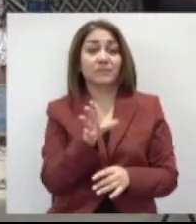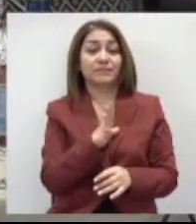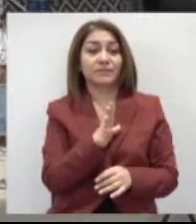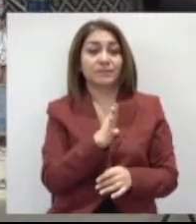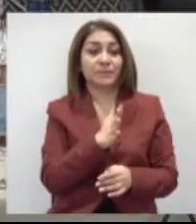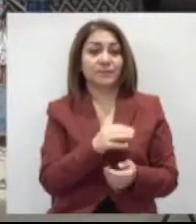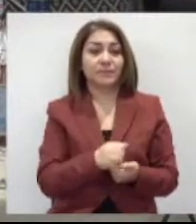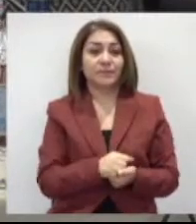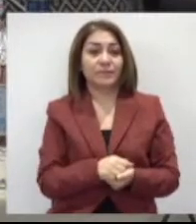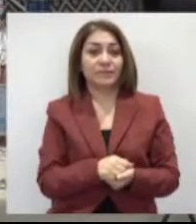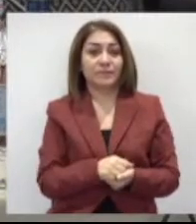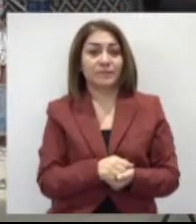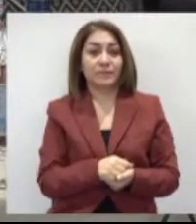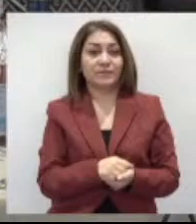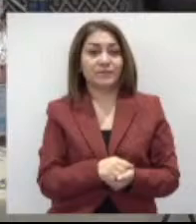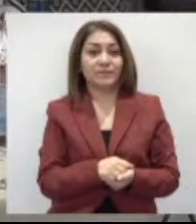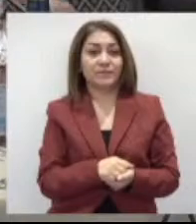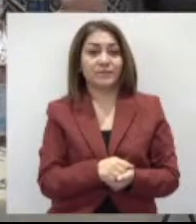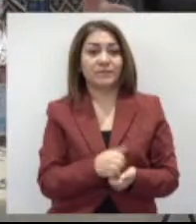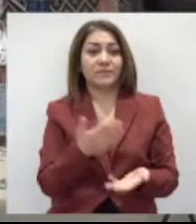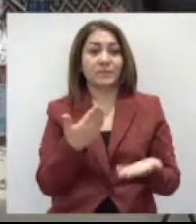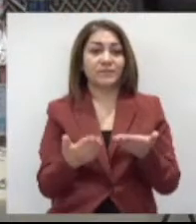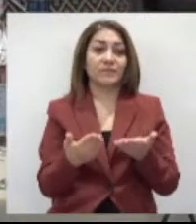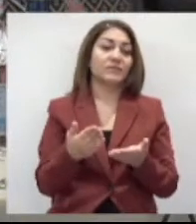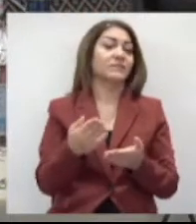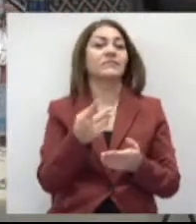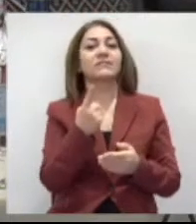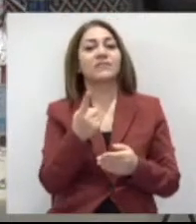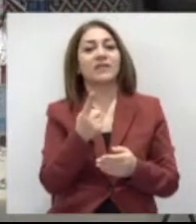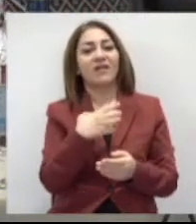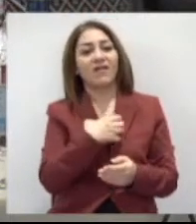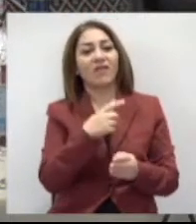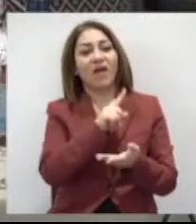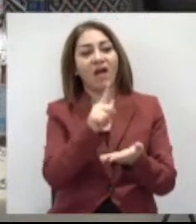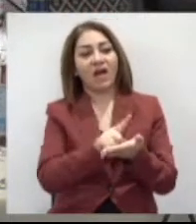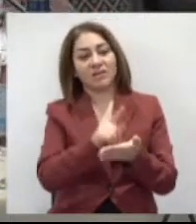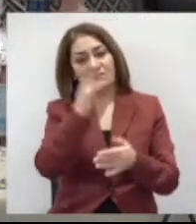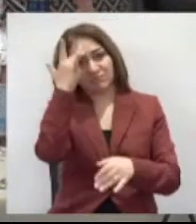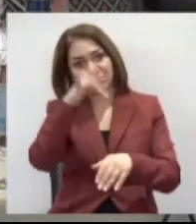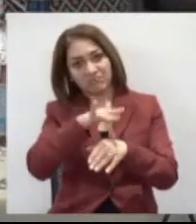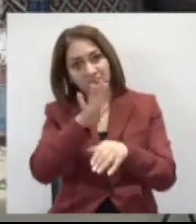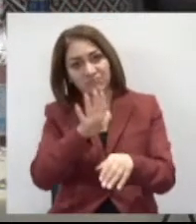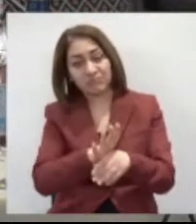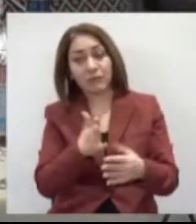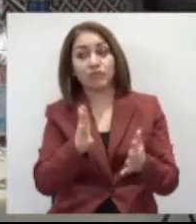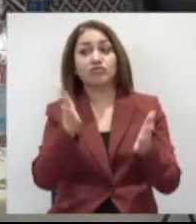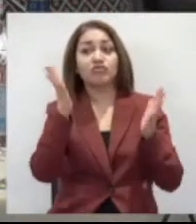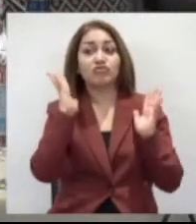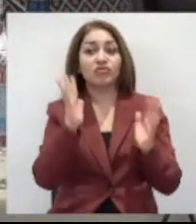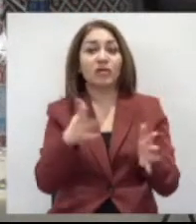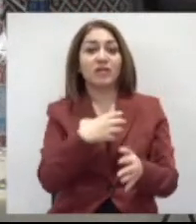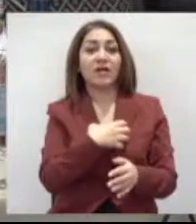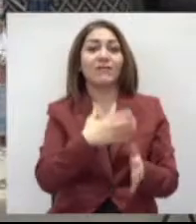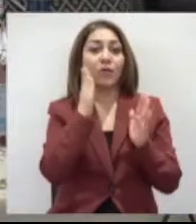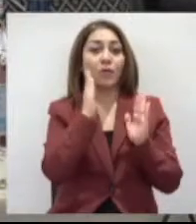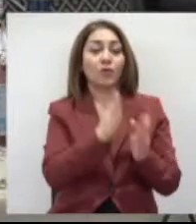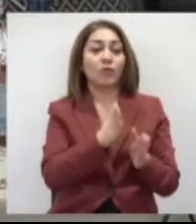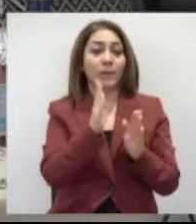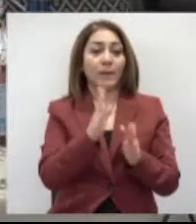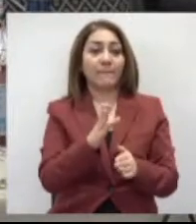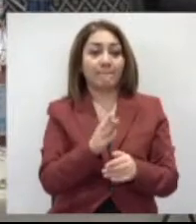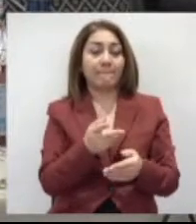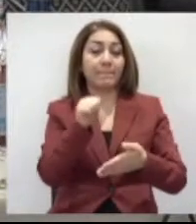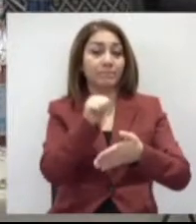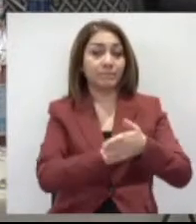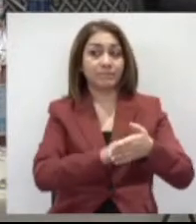կարող է այնպիսի իրավիճակի հանգեցնել, որ օրինակ մի ենթահարց դուրս մնա կամ հակառակը շատ-շատ ծավալուն դառնան ուղությունները,